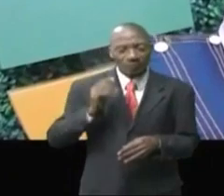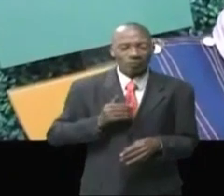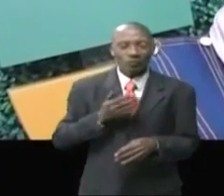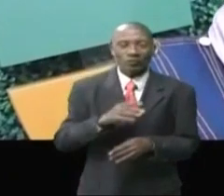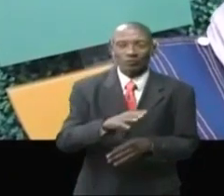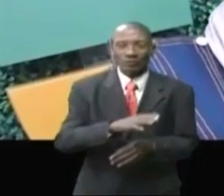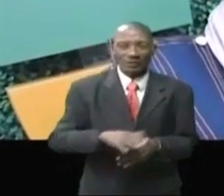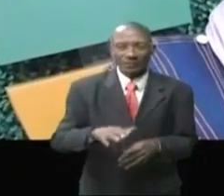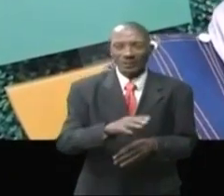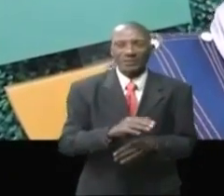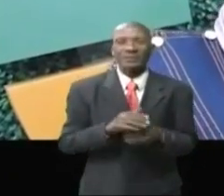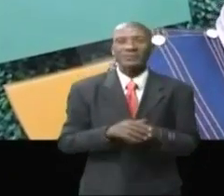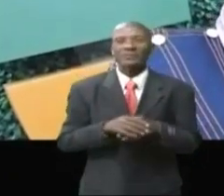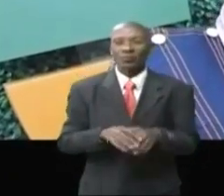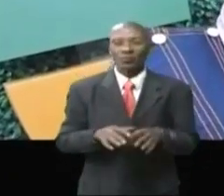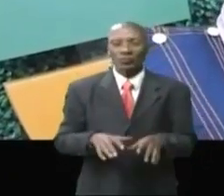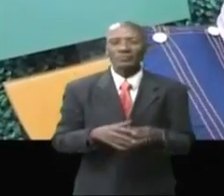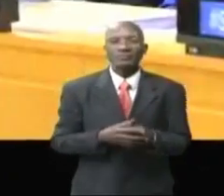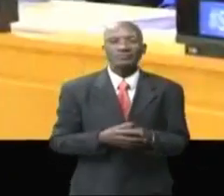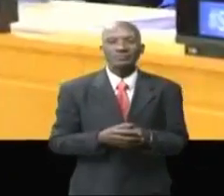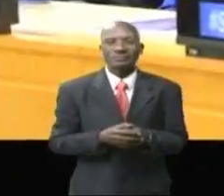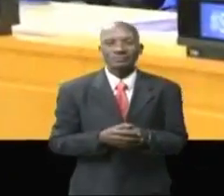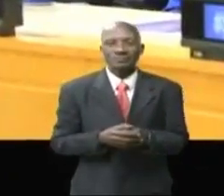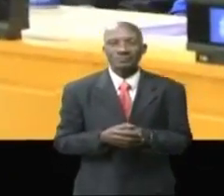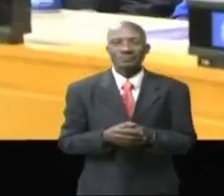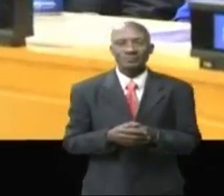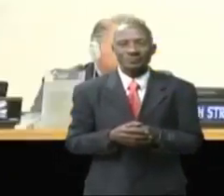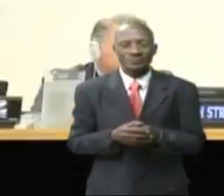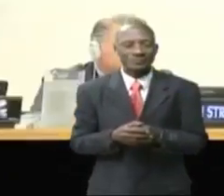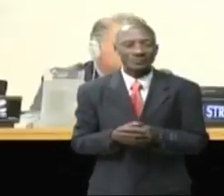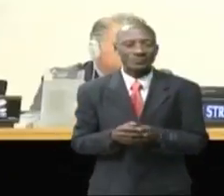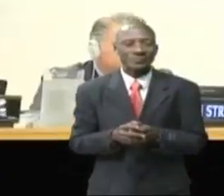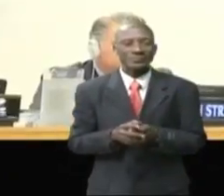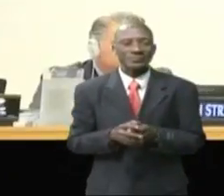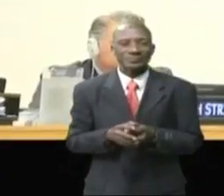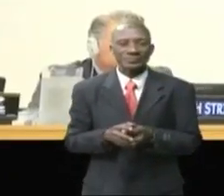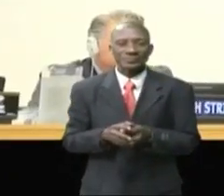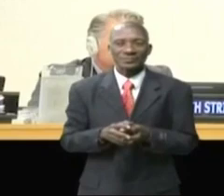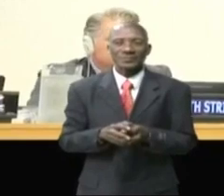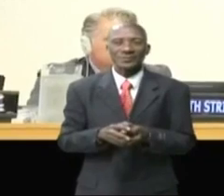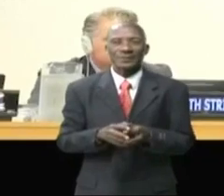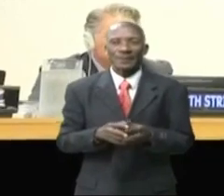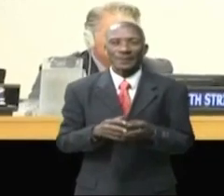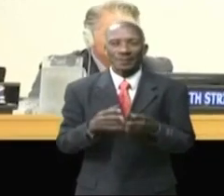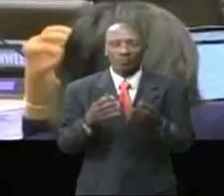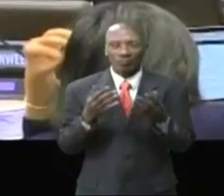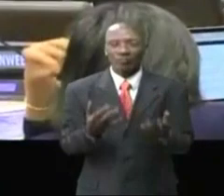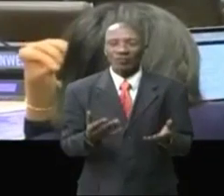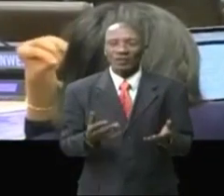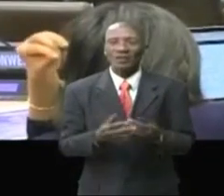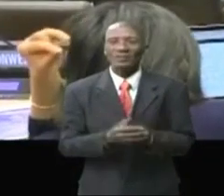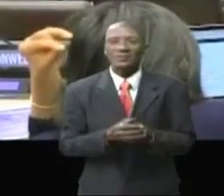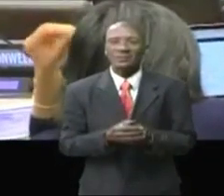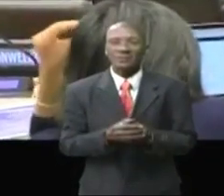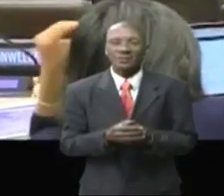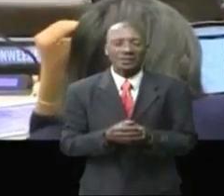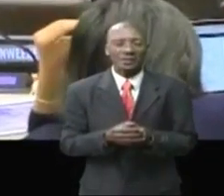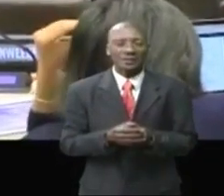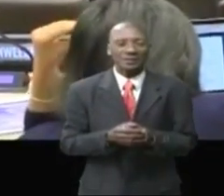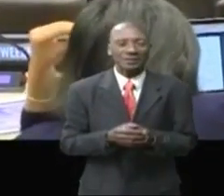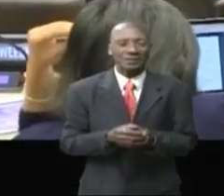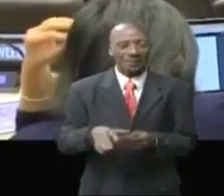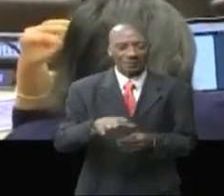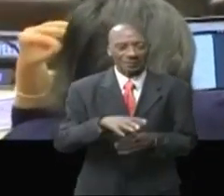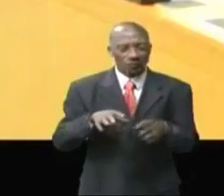écoles, des centres de santé et des bâtiments administratifs. Utiliser les données pour révolutionner la prise de décision et faire progresser les